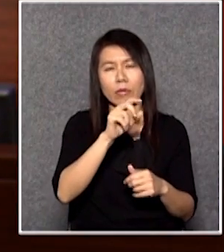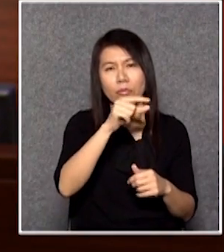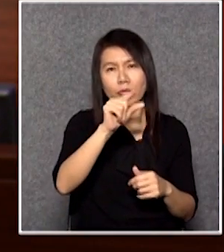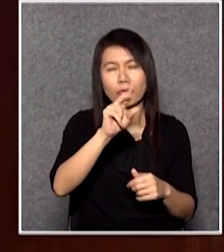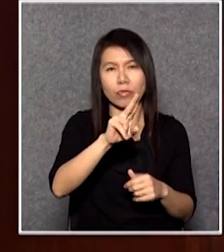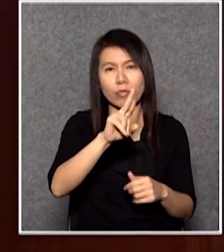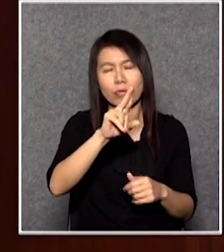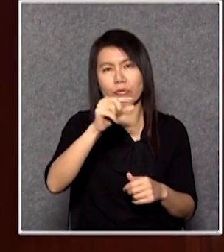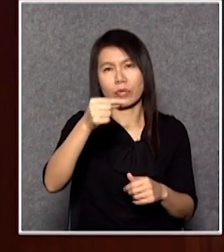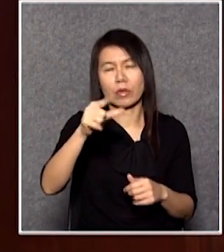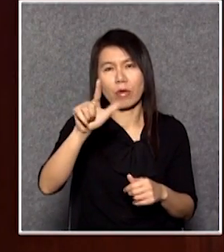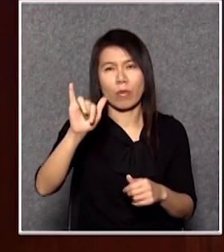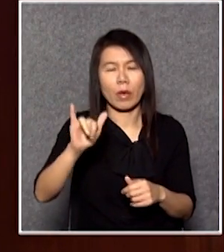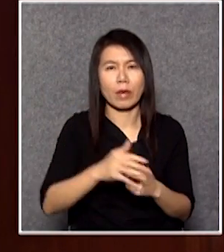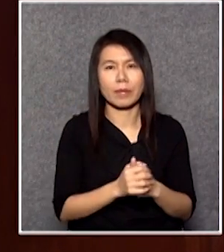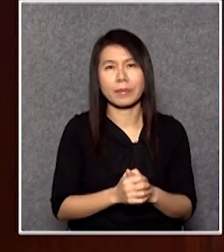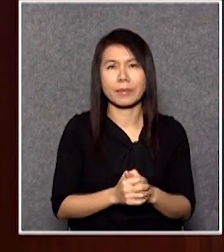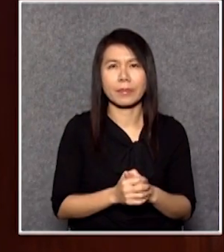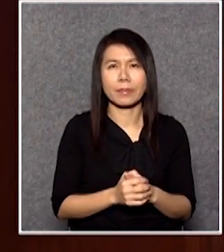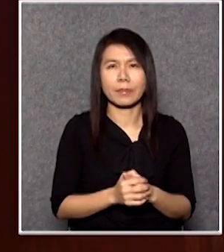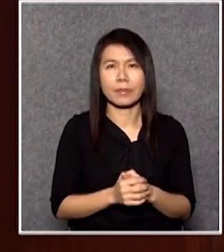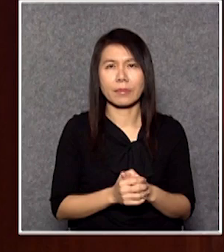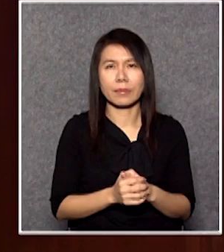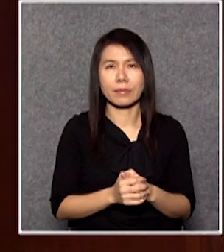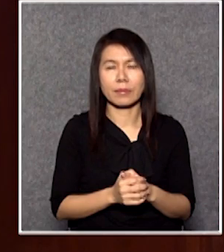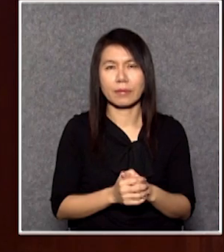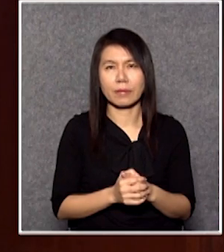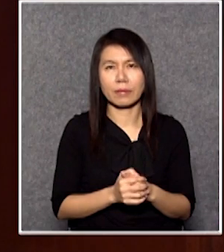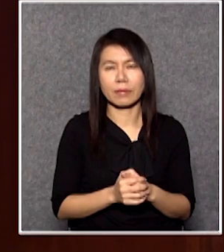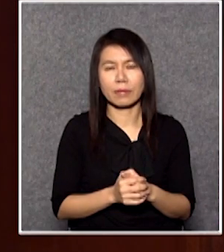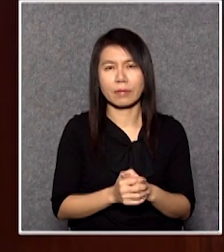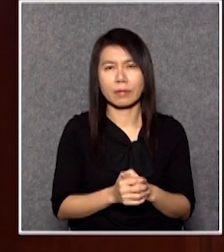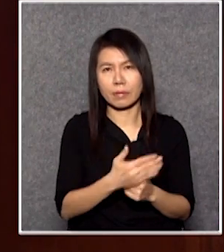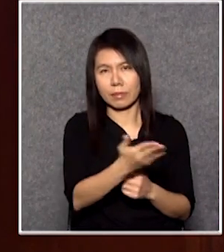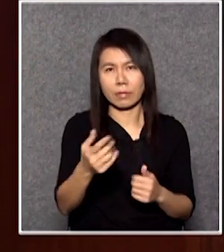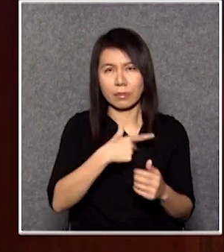本人謹此陳辭。 有冇其他議員要發言？